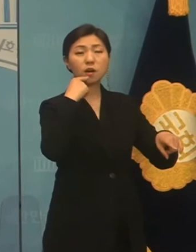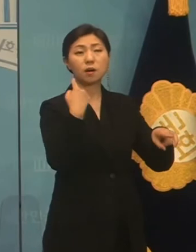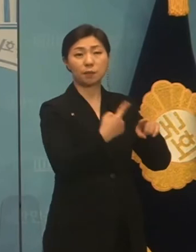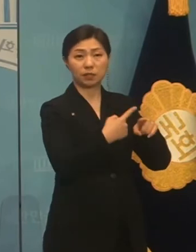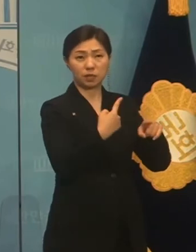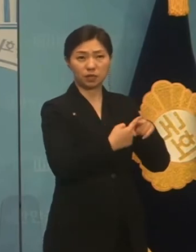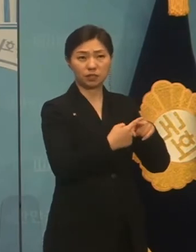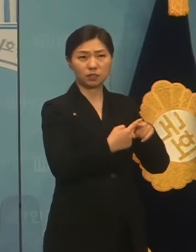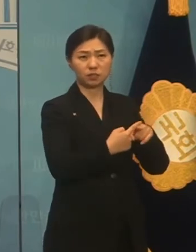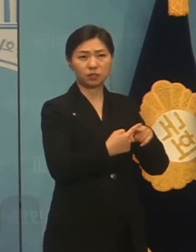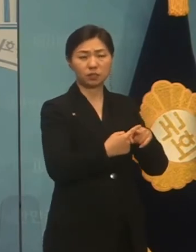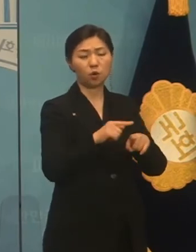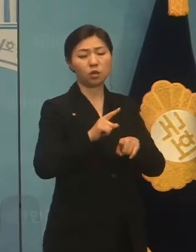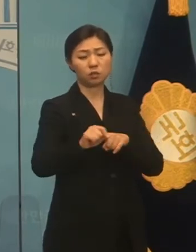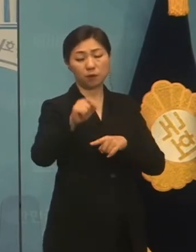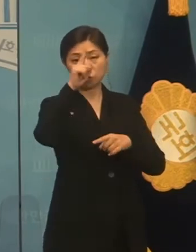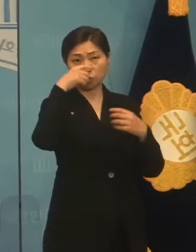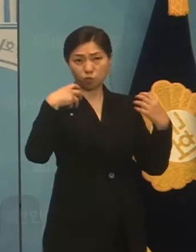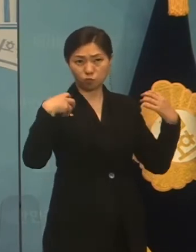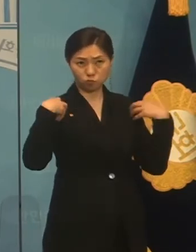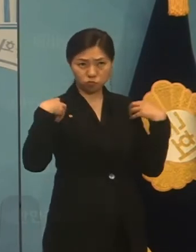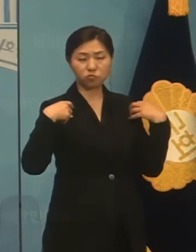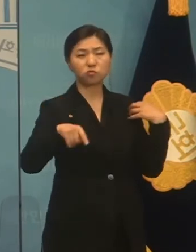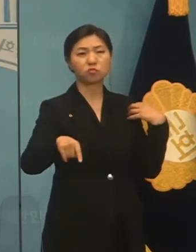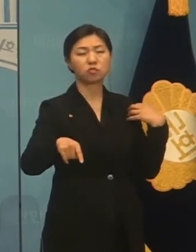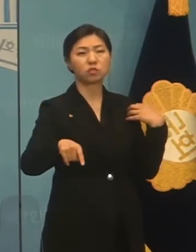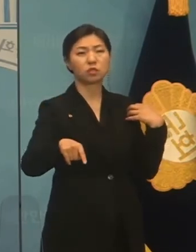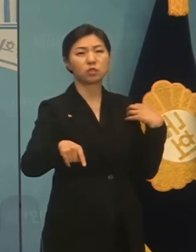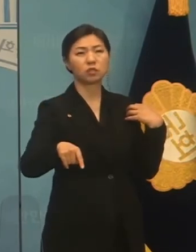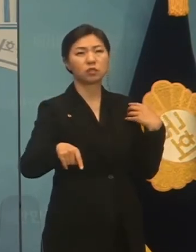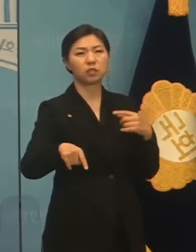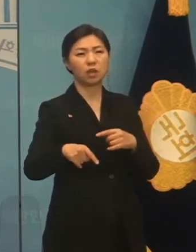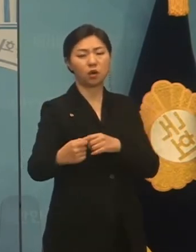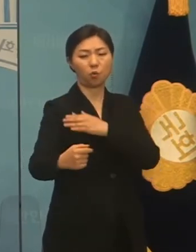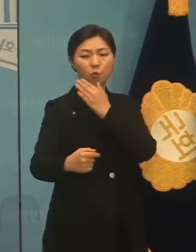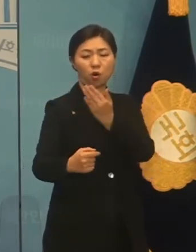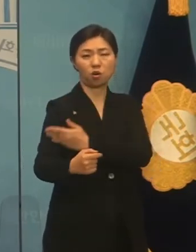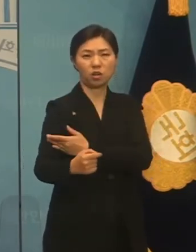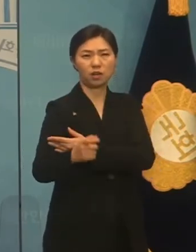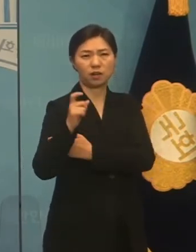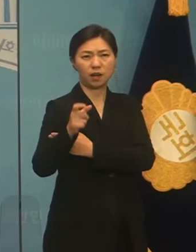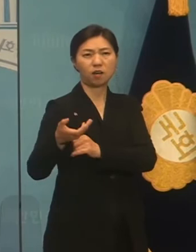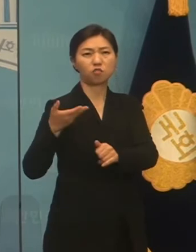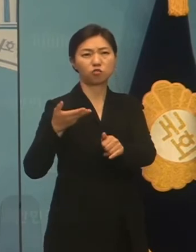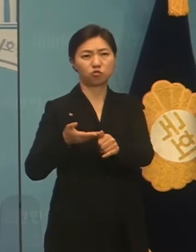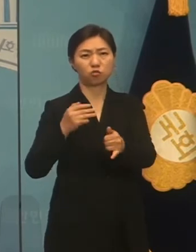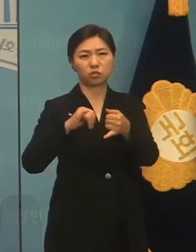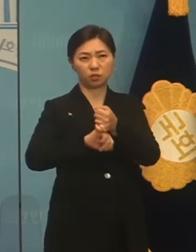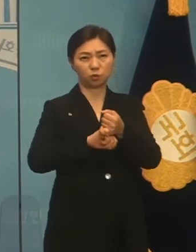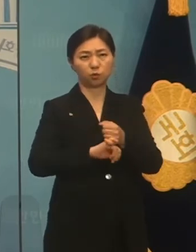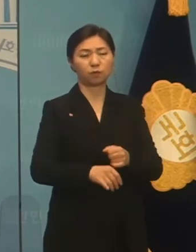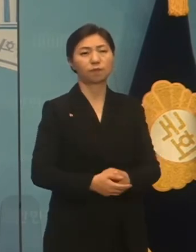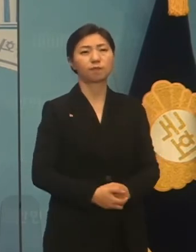지방정부의 광역 지방자치단체의 권한을 강화하겠습니다.